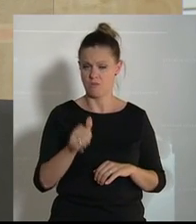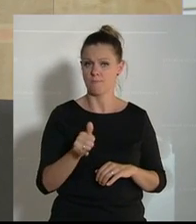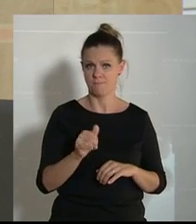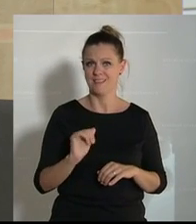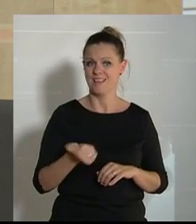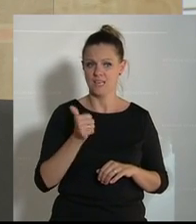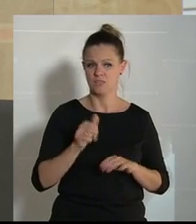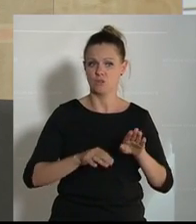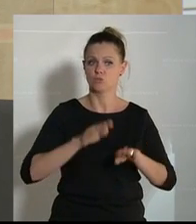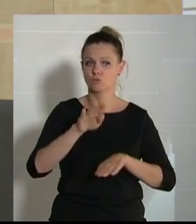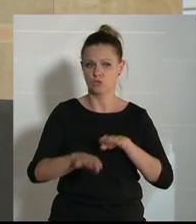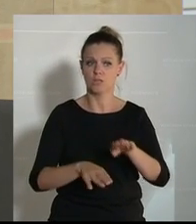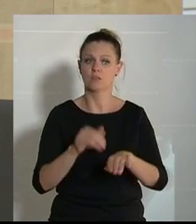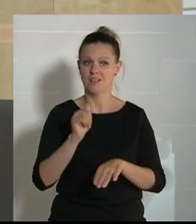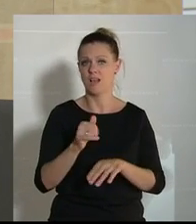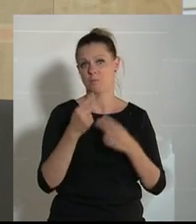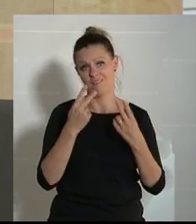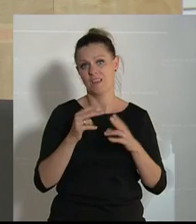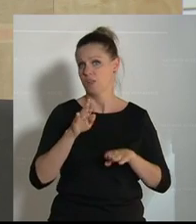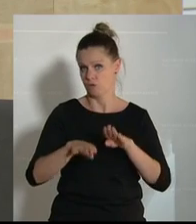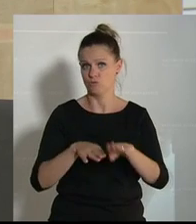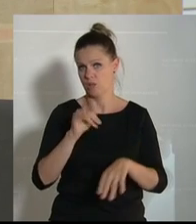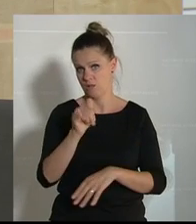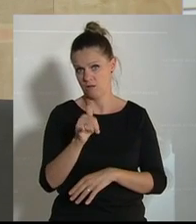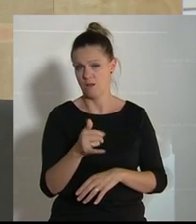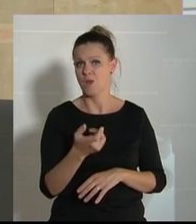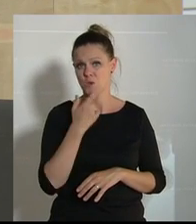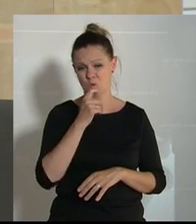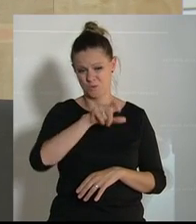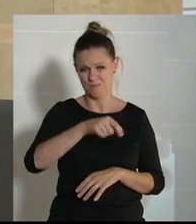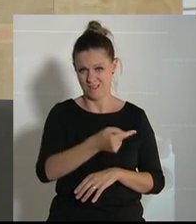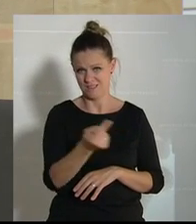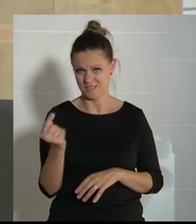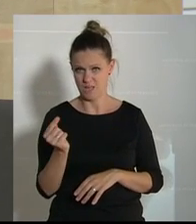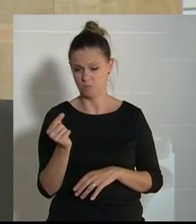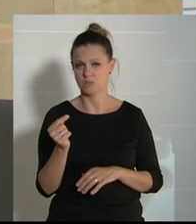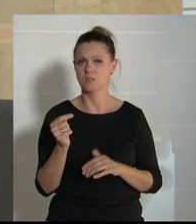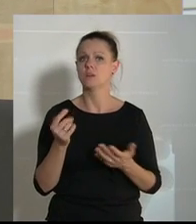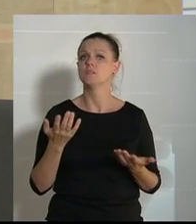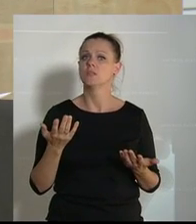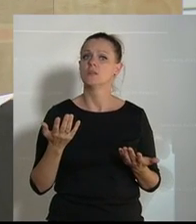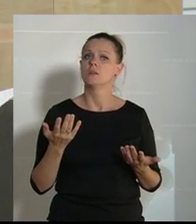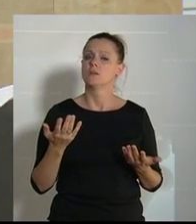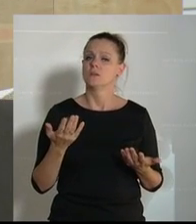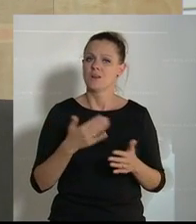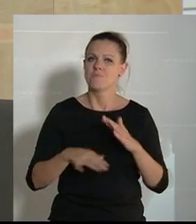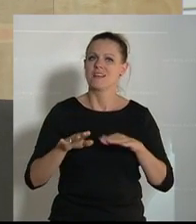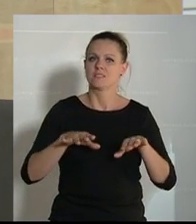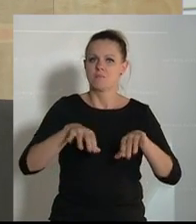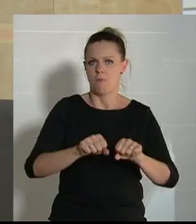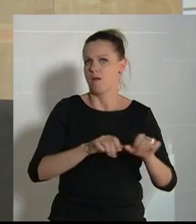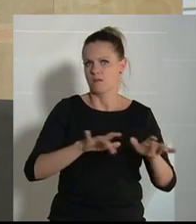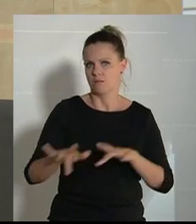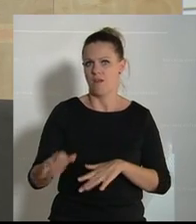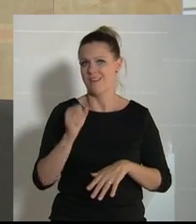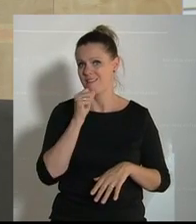ein erster Schritt nur ist, aber es ist ein wichtiger Schritt. Der Konsument, die Konsumentin haben eigentlich die größte Macht, die man haben kann